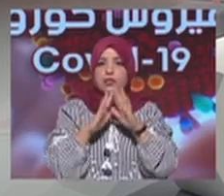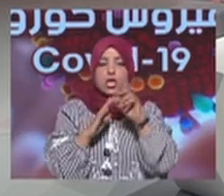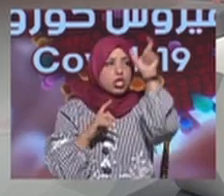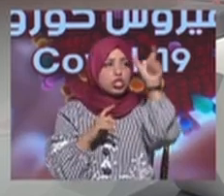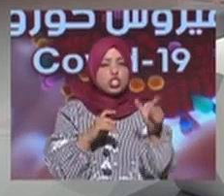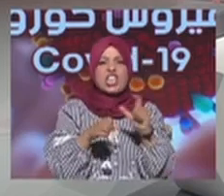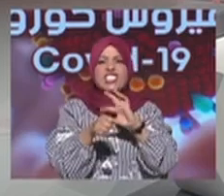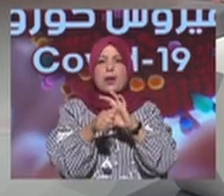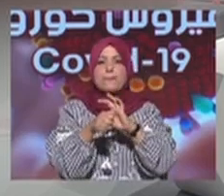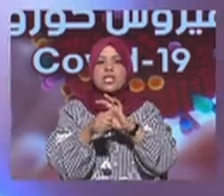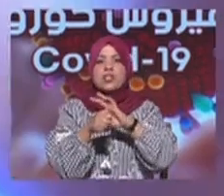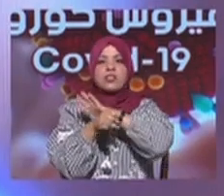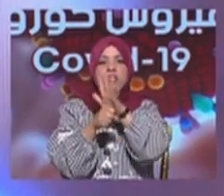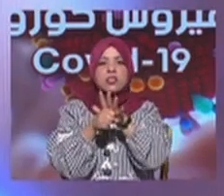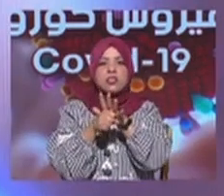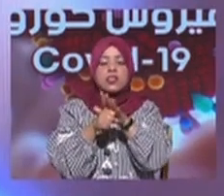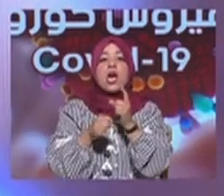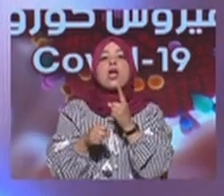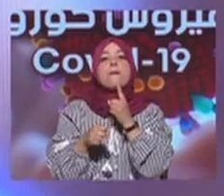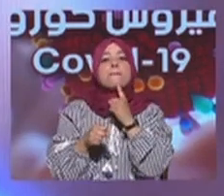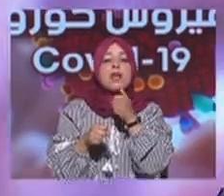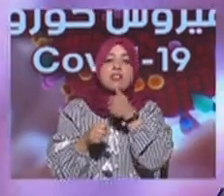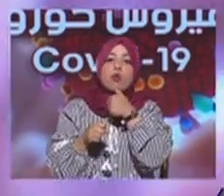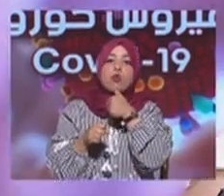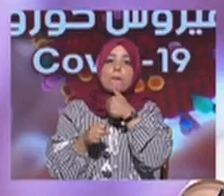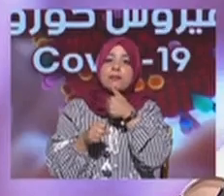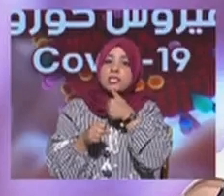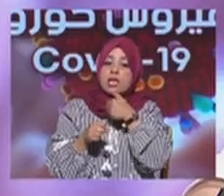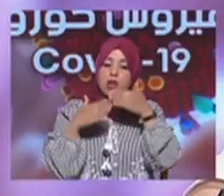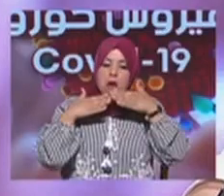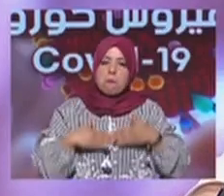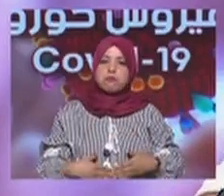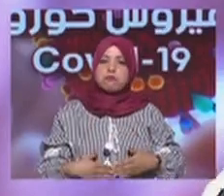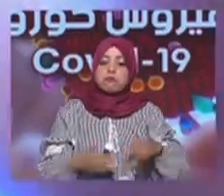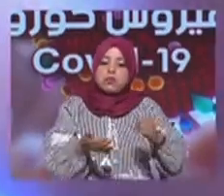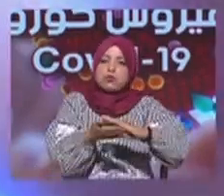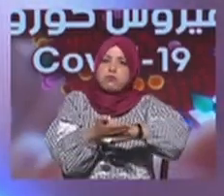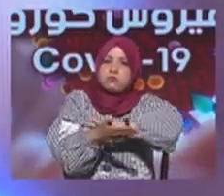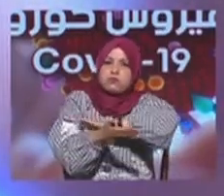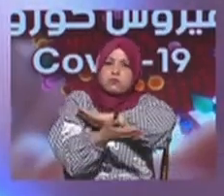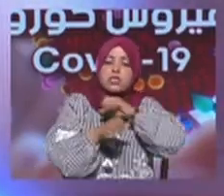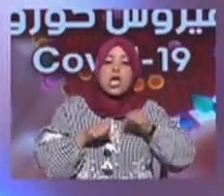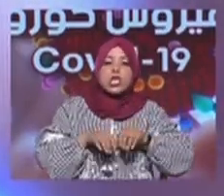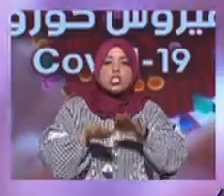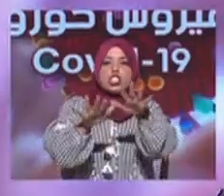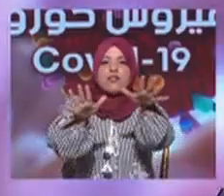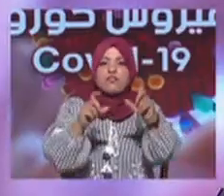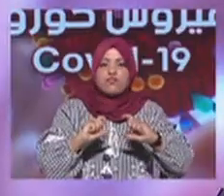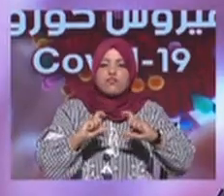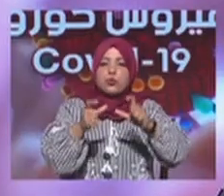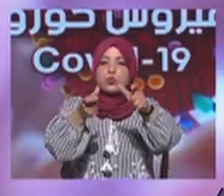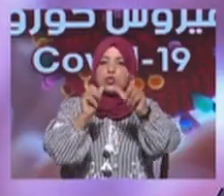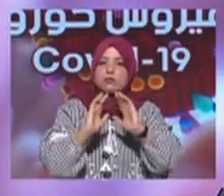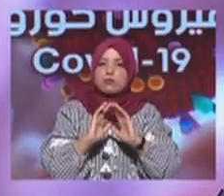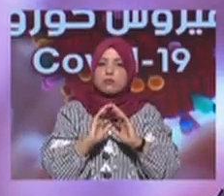للفيروس واما مازال بدنه ما كونه. معناها فاش هو الناجم نجموا يعاونونا الرابيديتي انه سورتو كي تلقى حاجتك